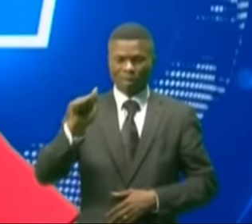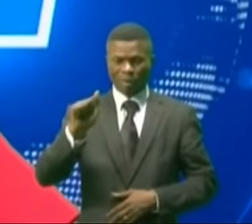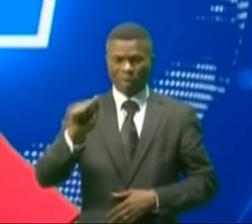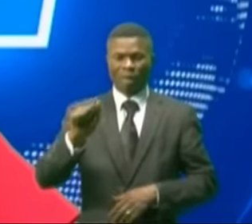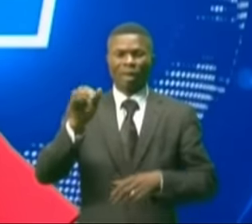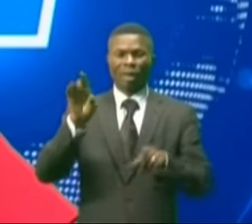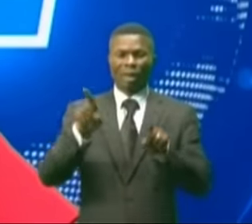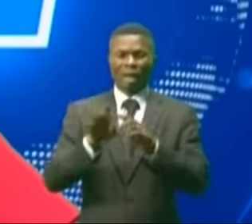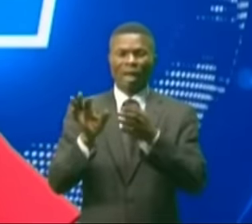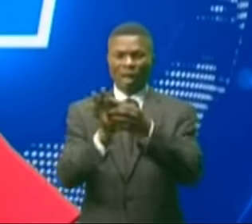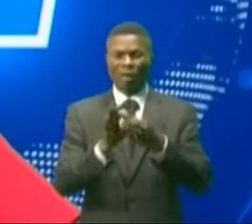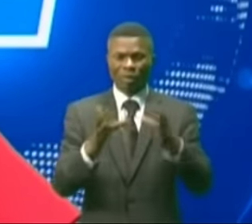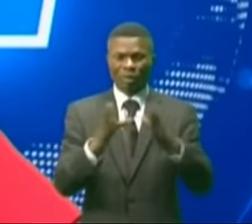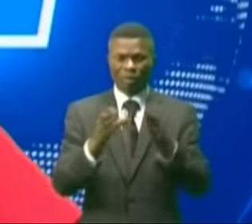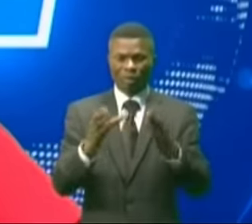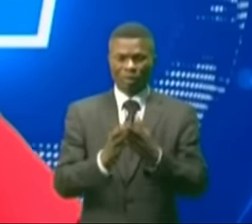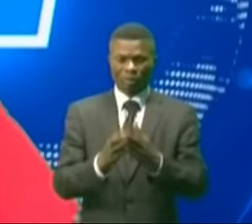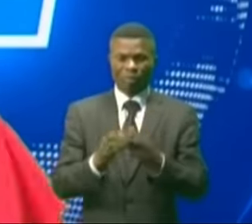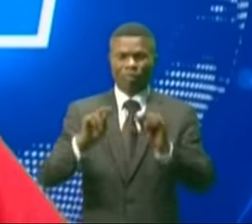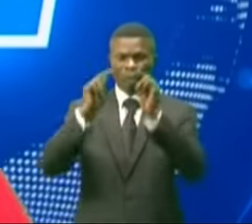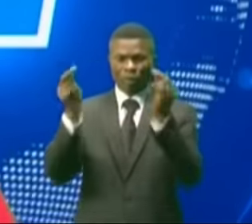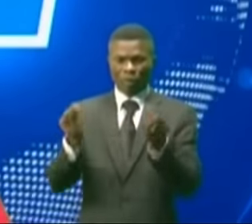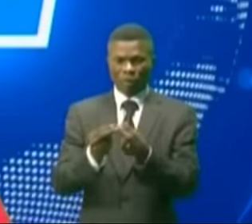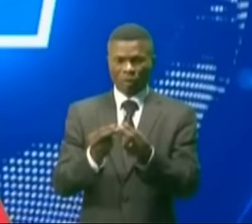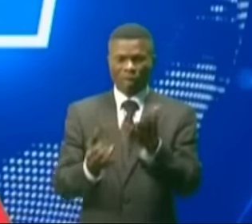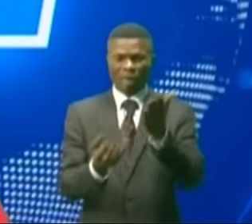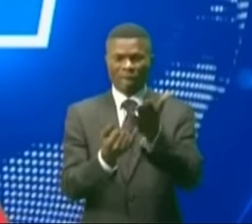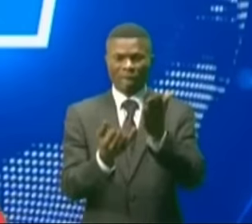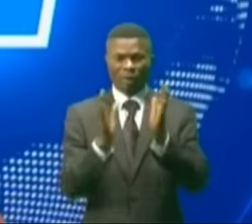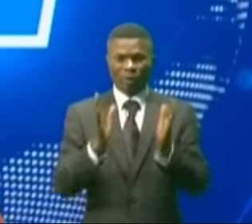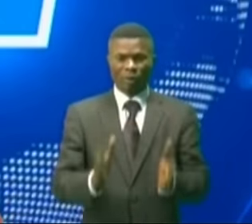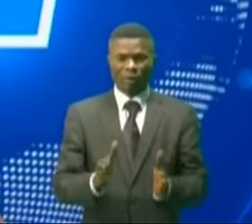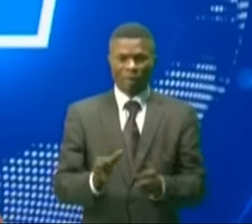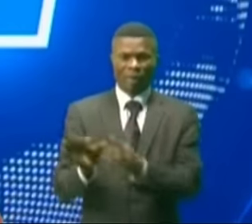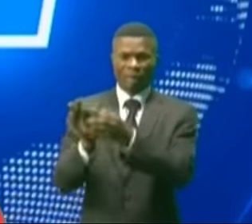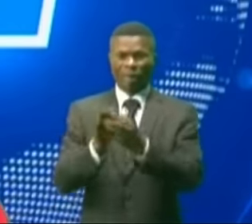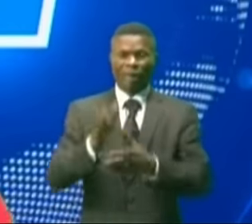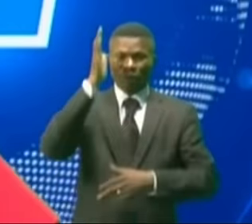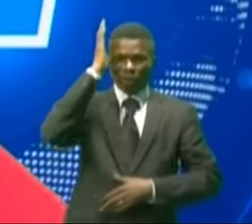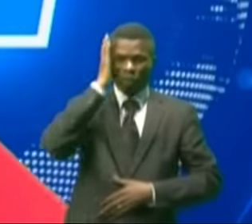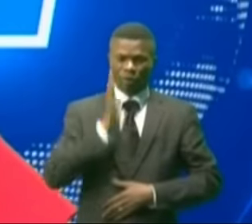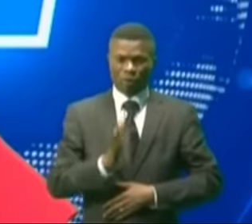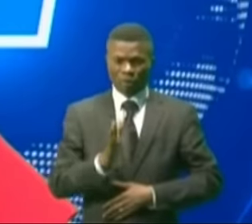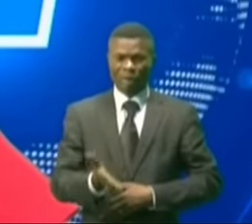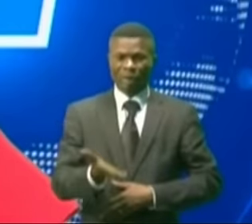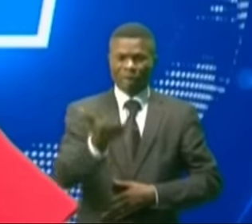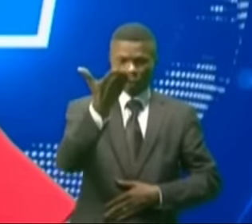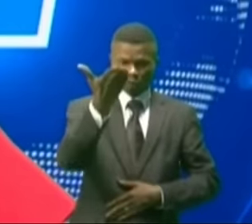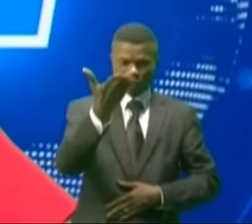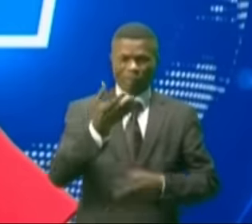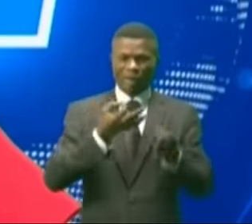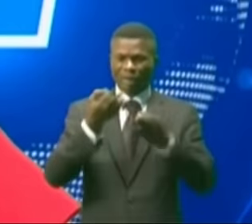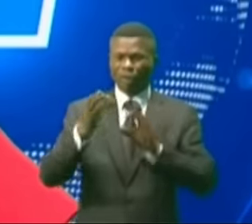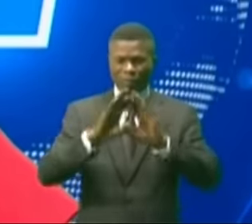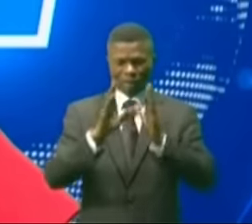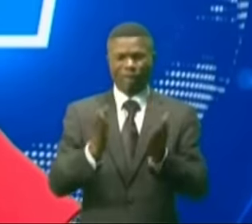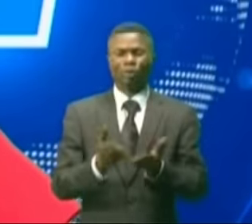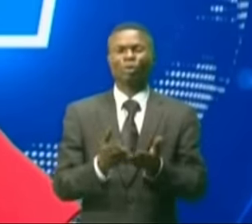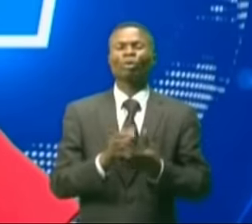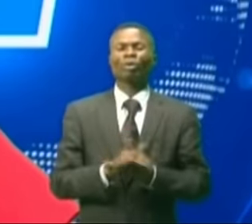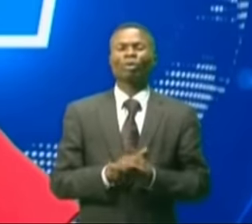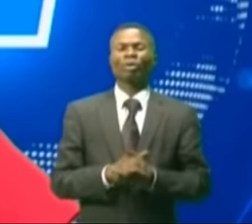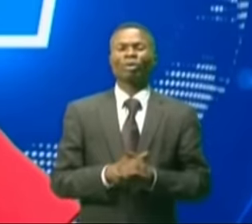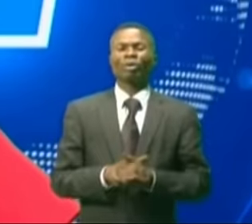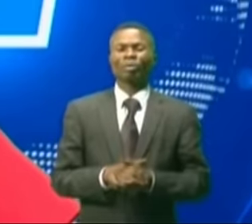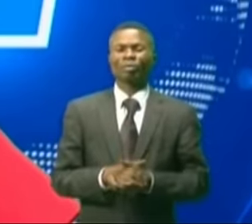en collaboration avec le collectif des ingénieurs de l'Union Sacrée. Suivez les détails avec Nana Nawej dans